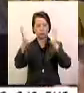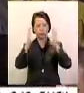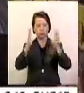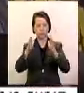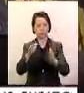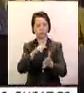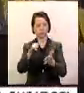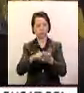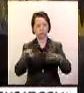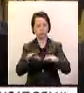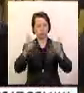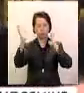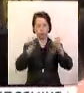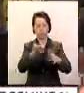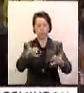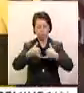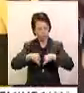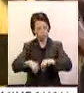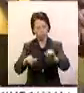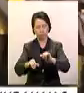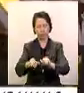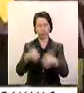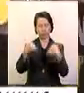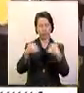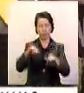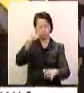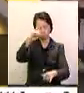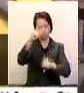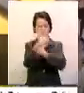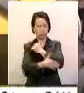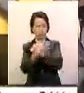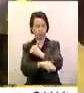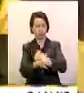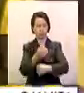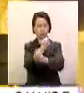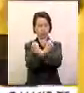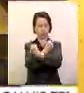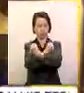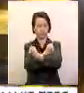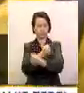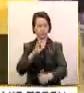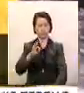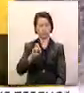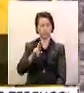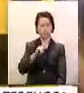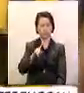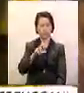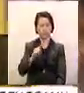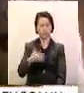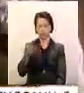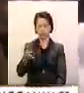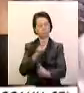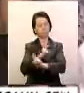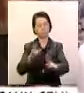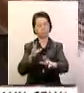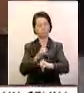Ia sekaligus membuatkan mereka mahu terus menabur bakti kepada negara. Bagi penjaga gol Harimau Melaya Muhammad Farizan Marlias, dia bersedia